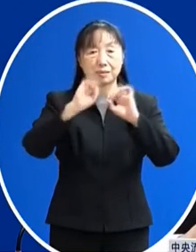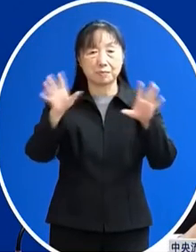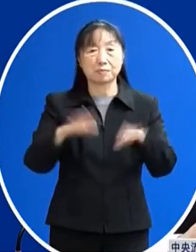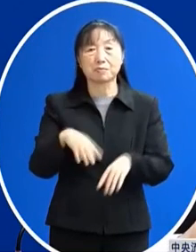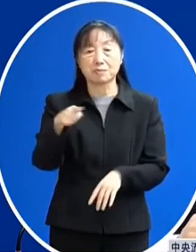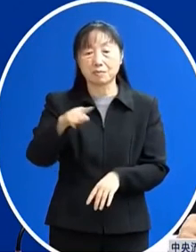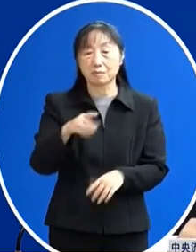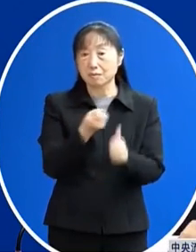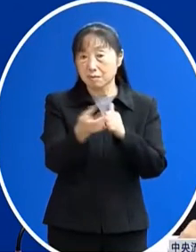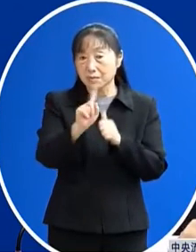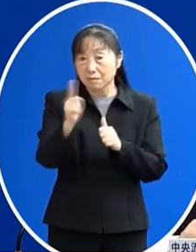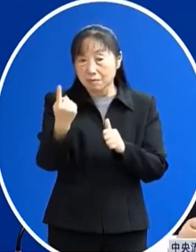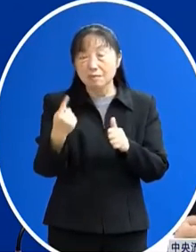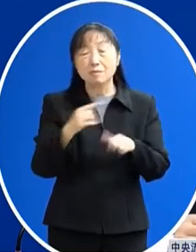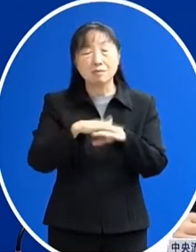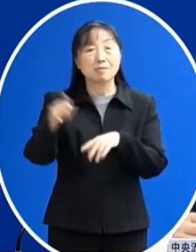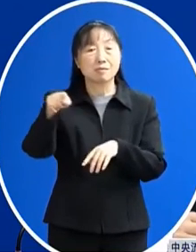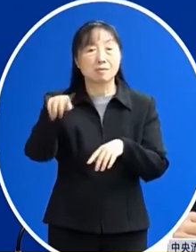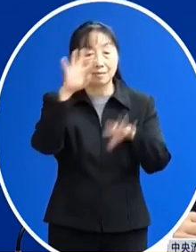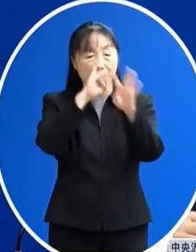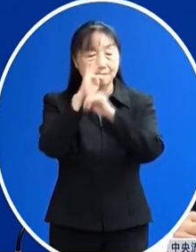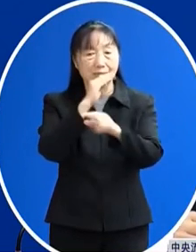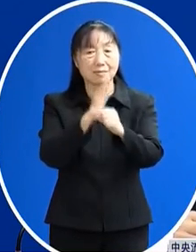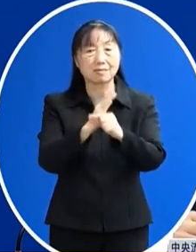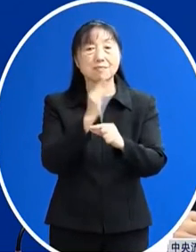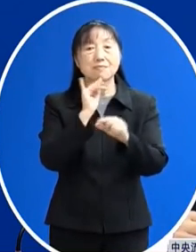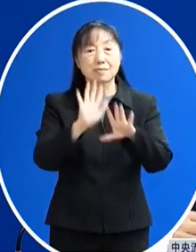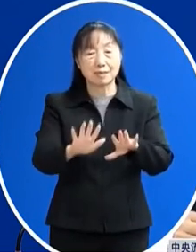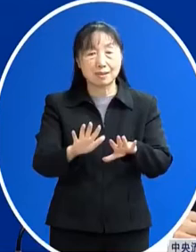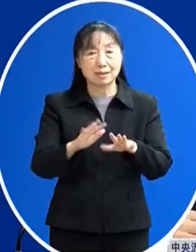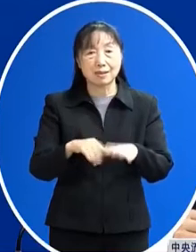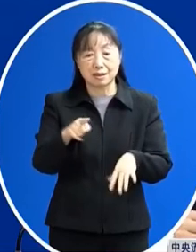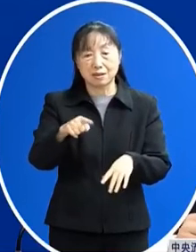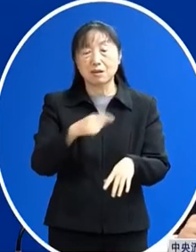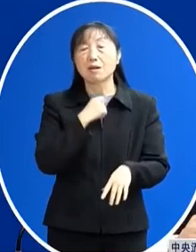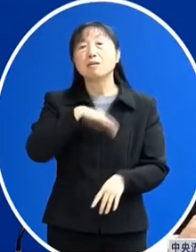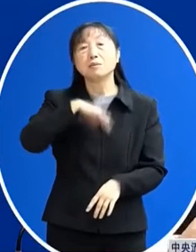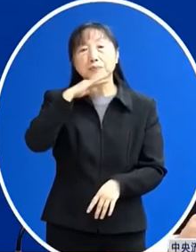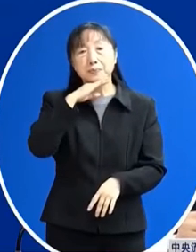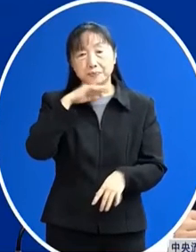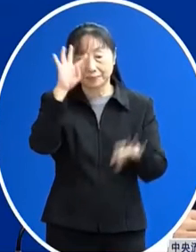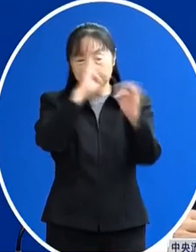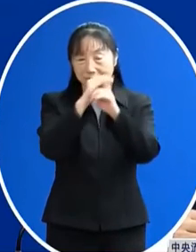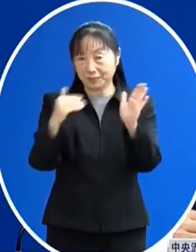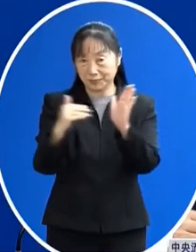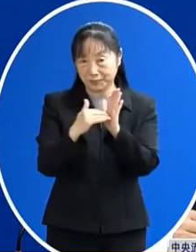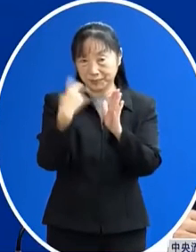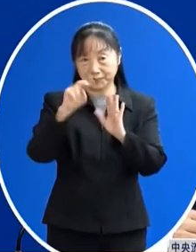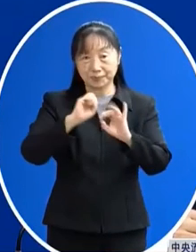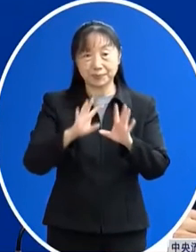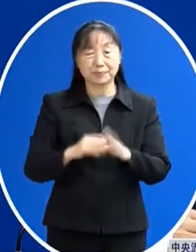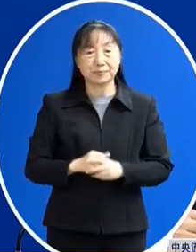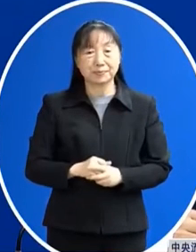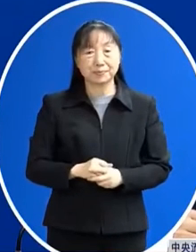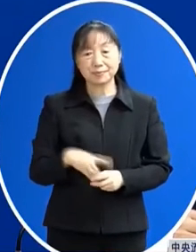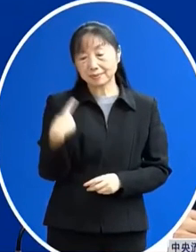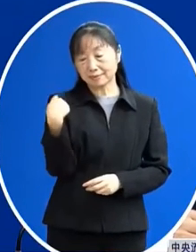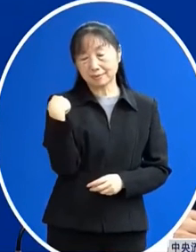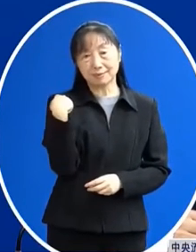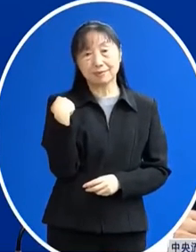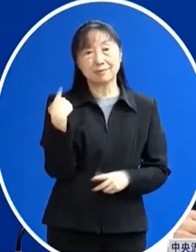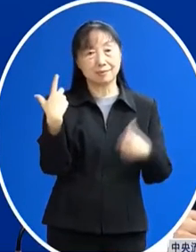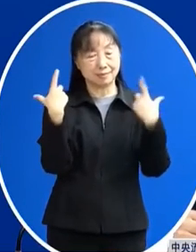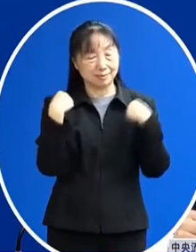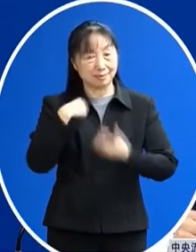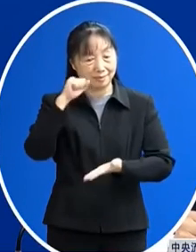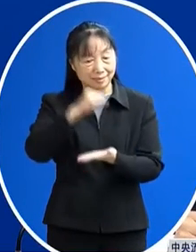在调查当中，所以我们目前先把他们列在这个感染源待厘清的部分。那至于就是说昨天本来有列